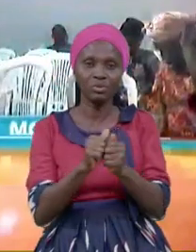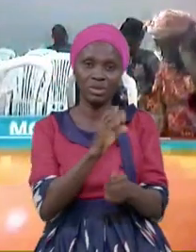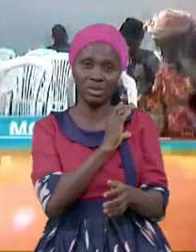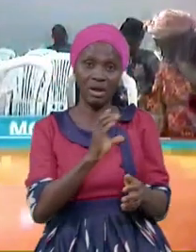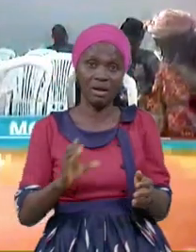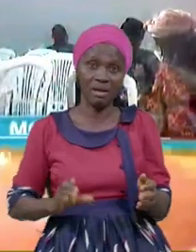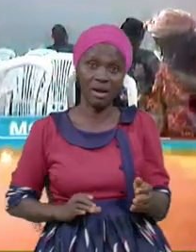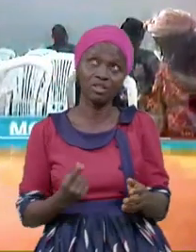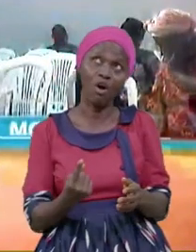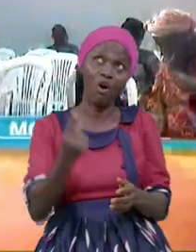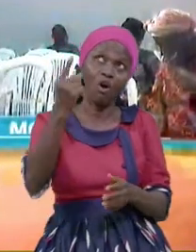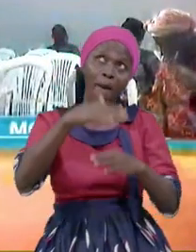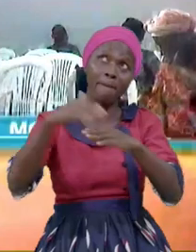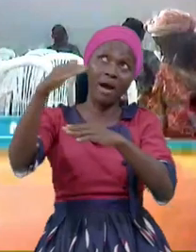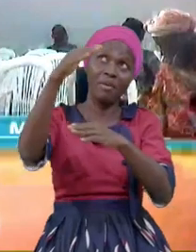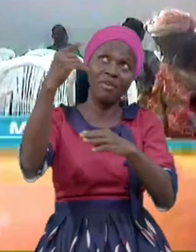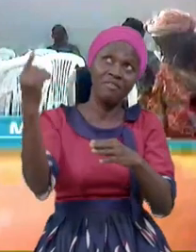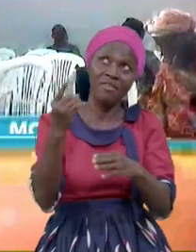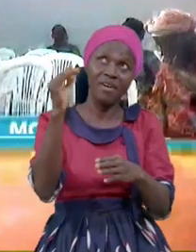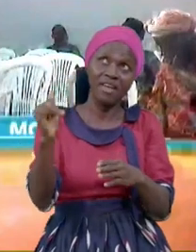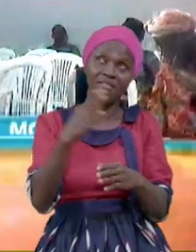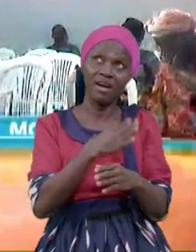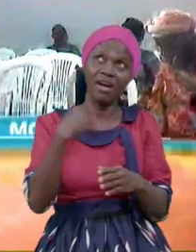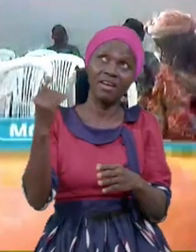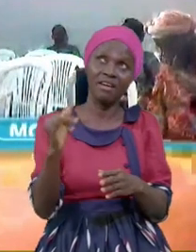pour toujours. En attendant